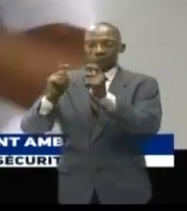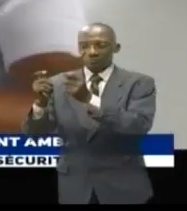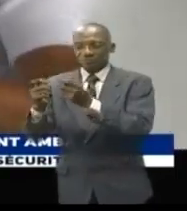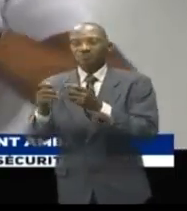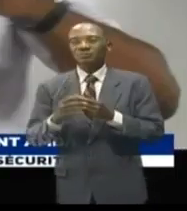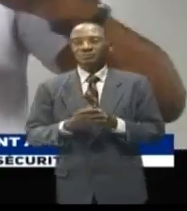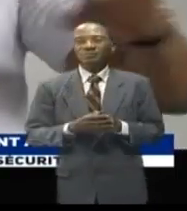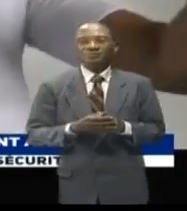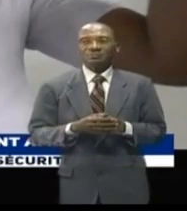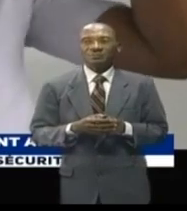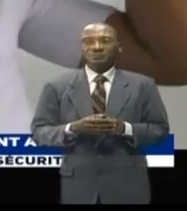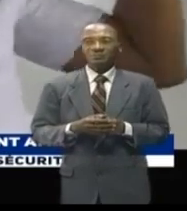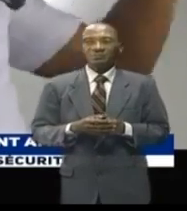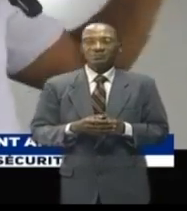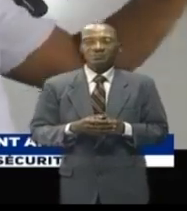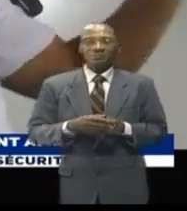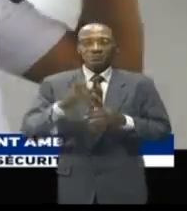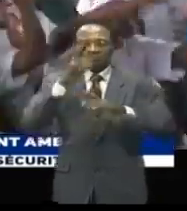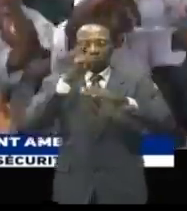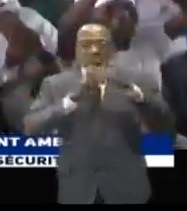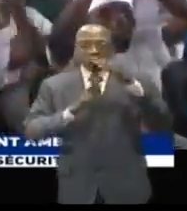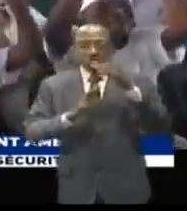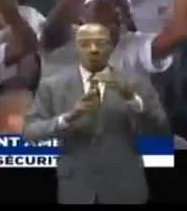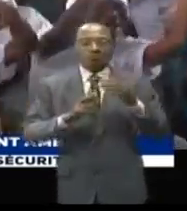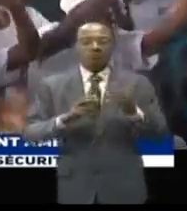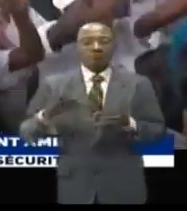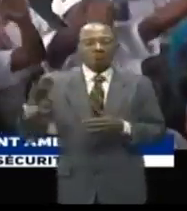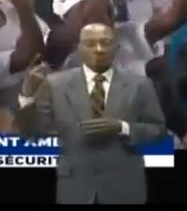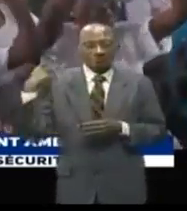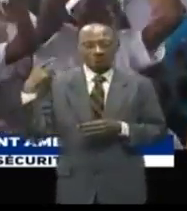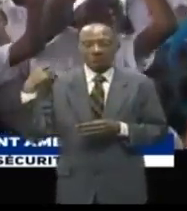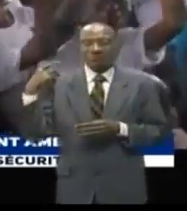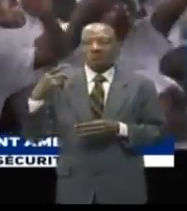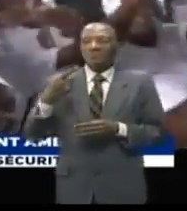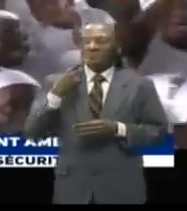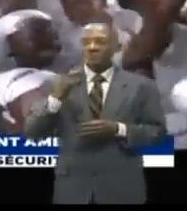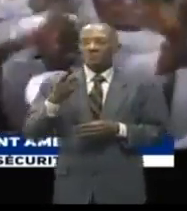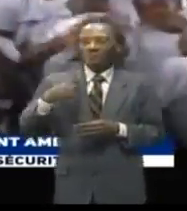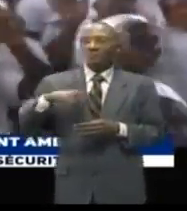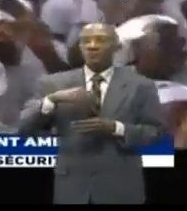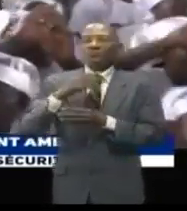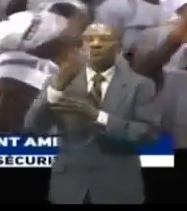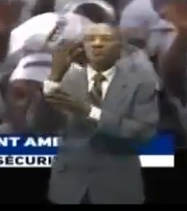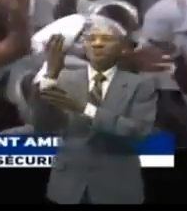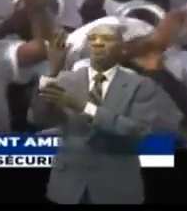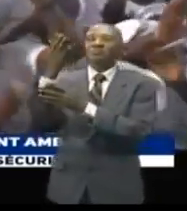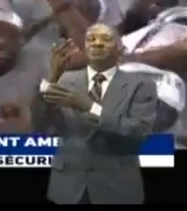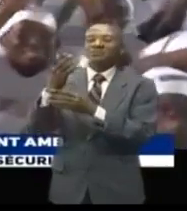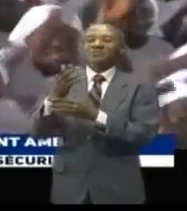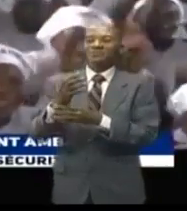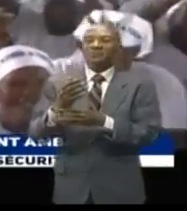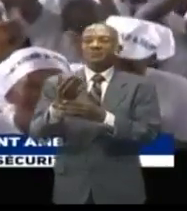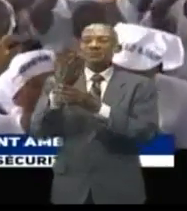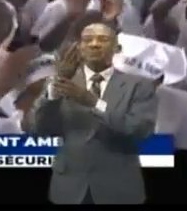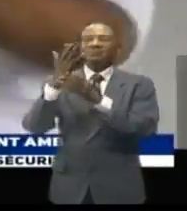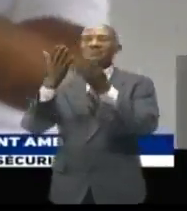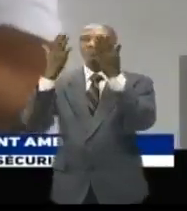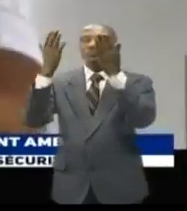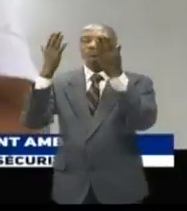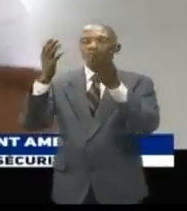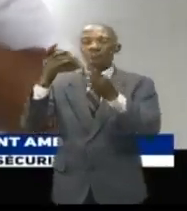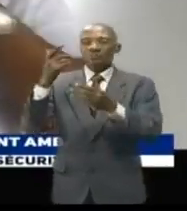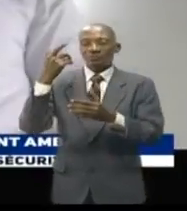et il leur a demandé d'employer la miséricorde divine pour une solution durable de l'Est du pays et dans le quoi monte